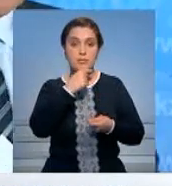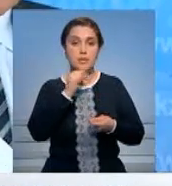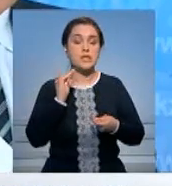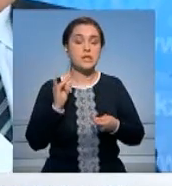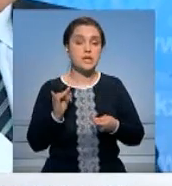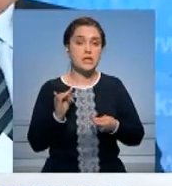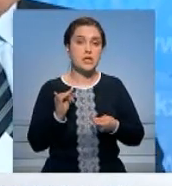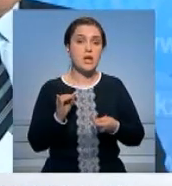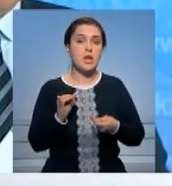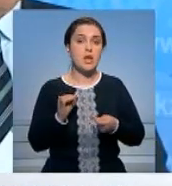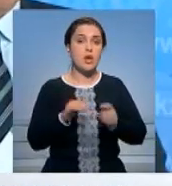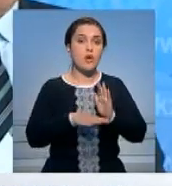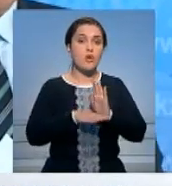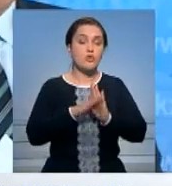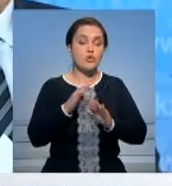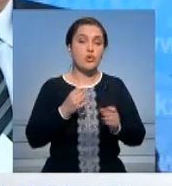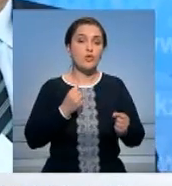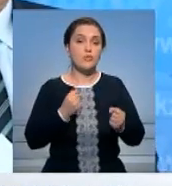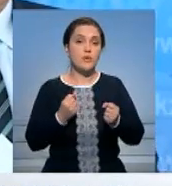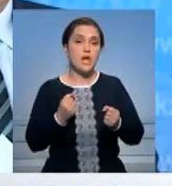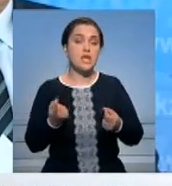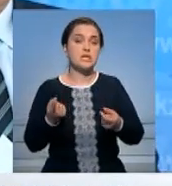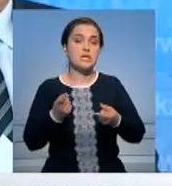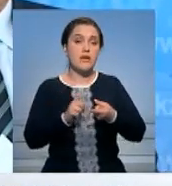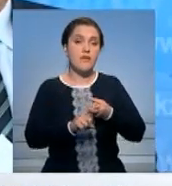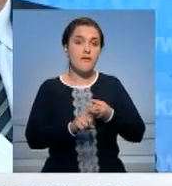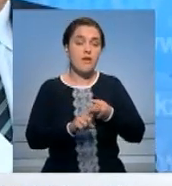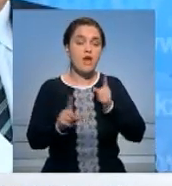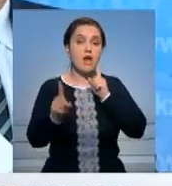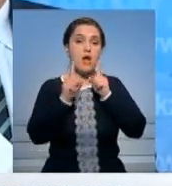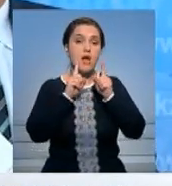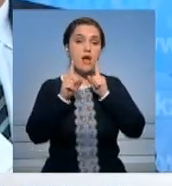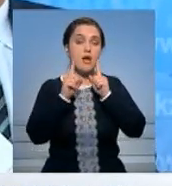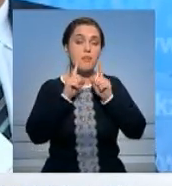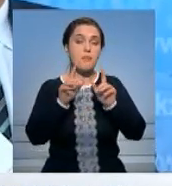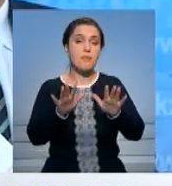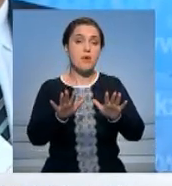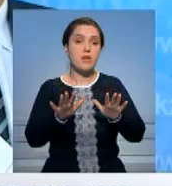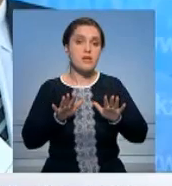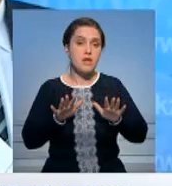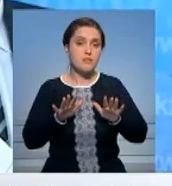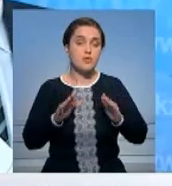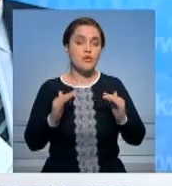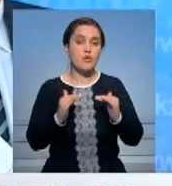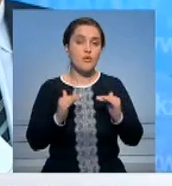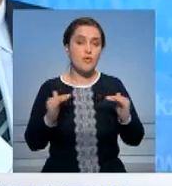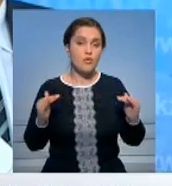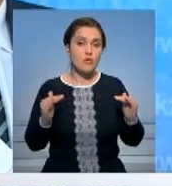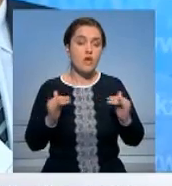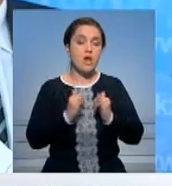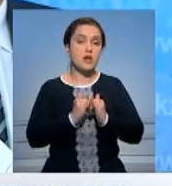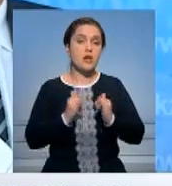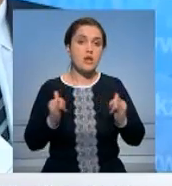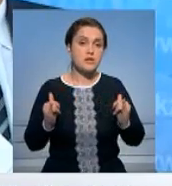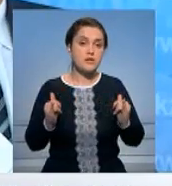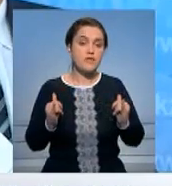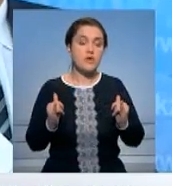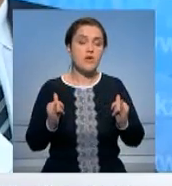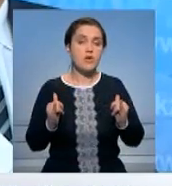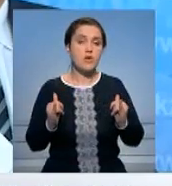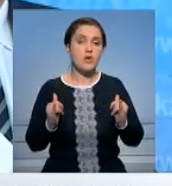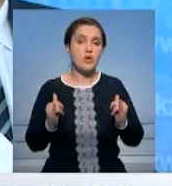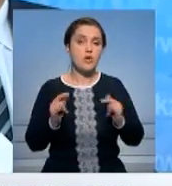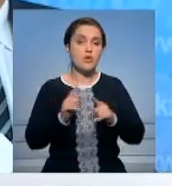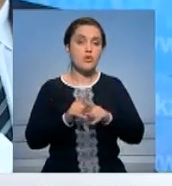также налаживание и укрепление связи на межпарламентском уровне, развитие регионального сотрудничества